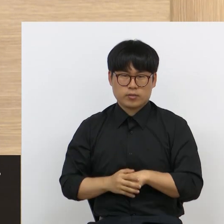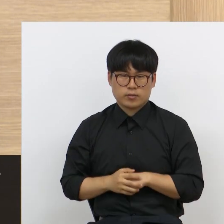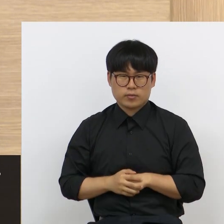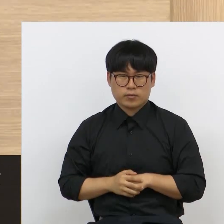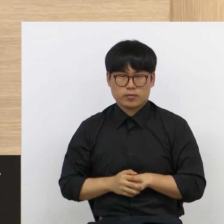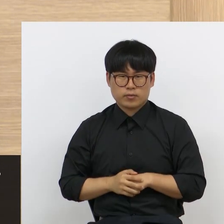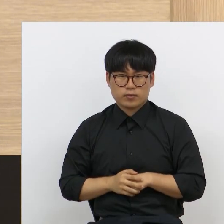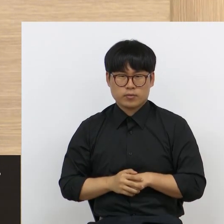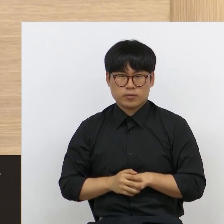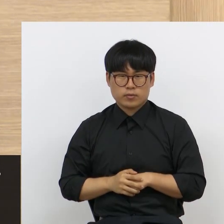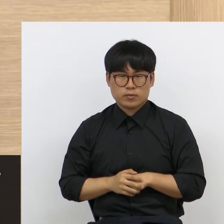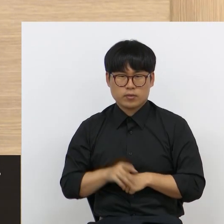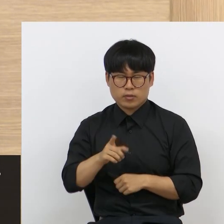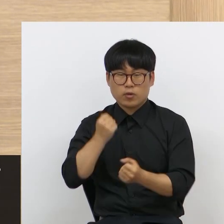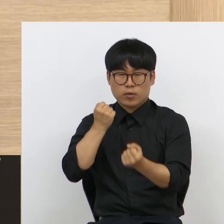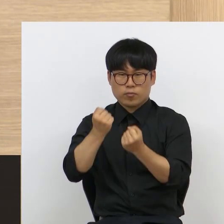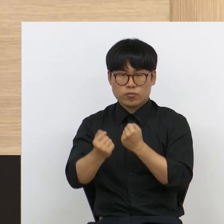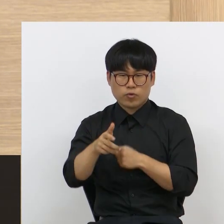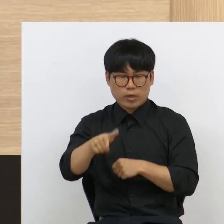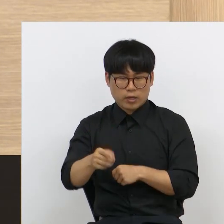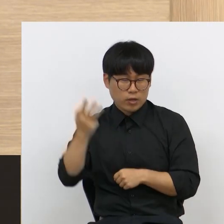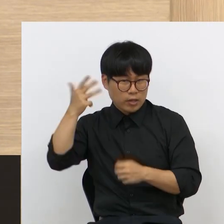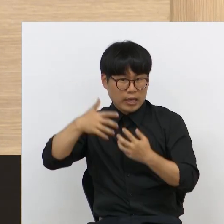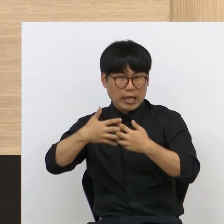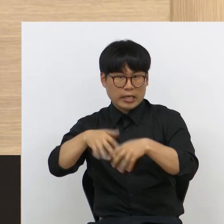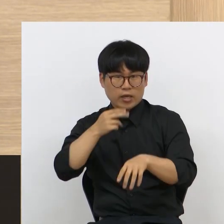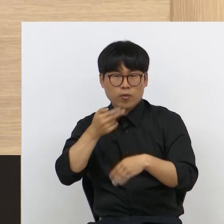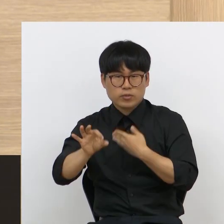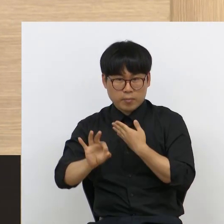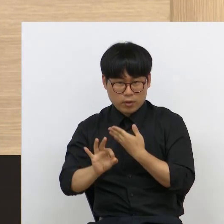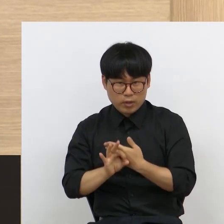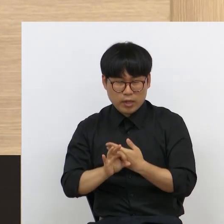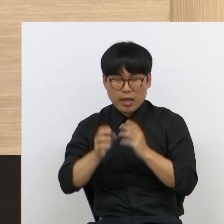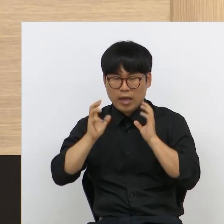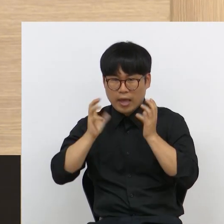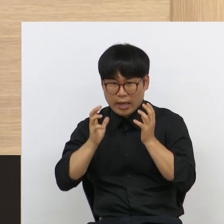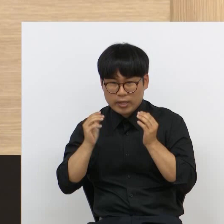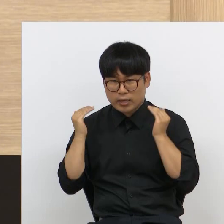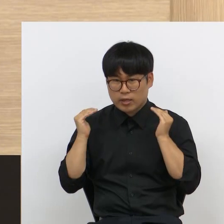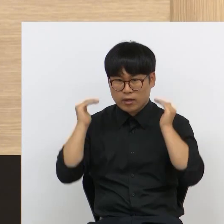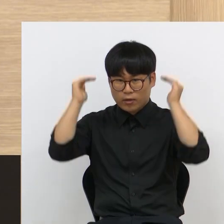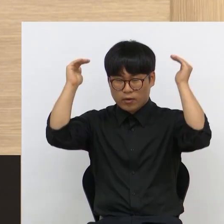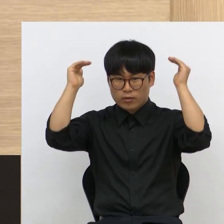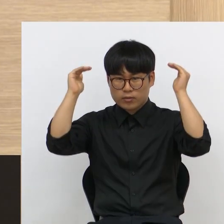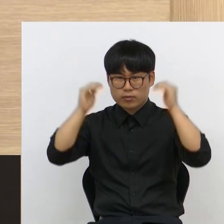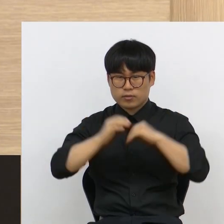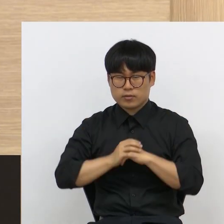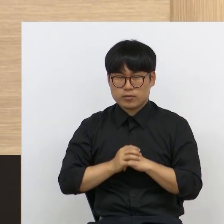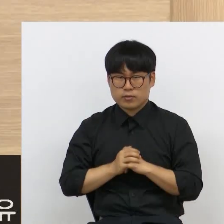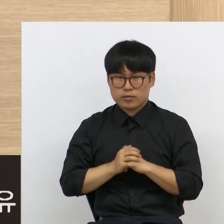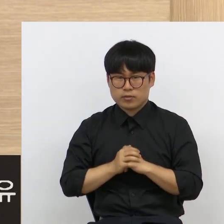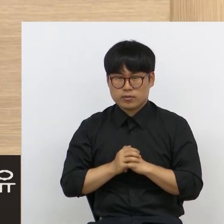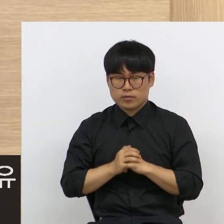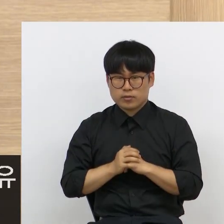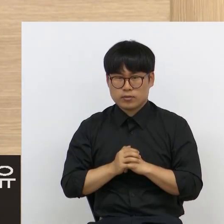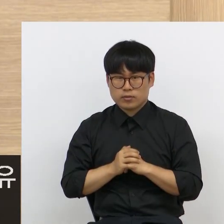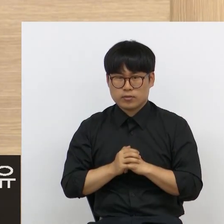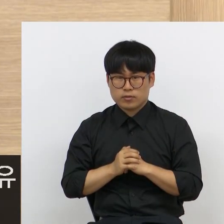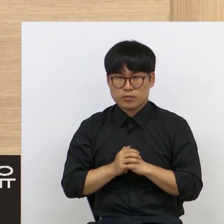그럼에도 불구하고 이런 기계가 없다면 영유아라면 영유아, 그다음에 나이 많은 이제 아니면 어른이라면